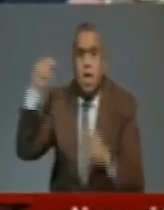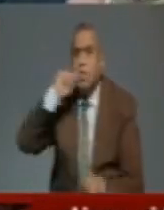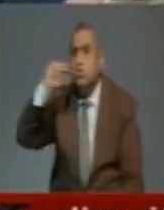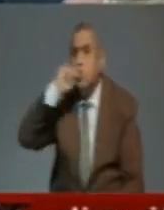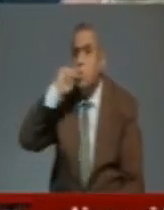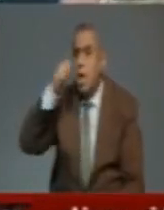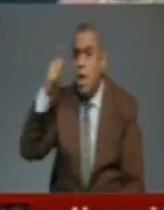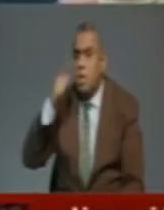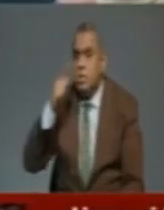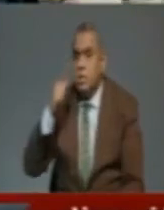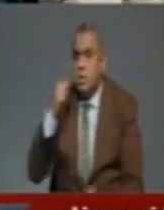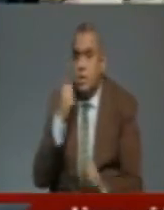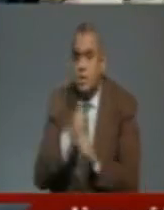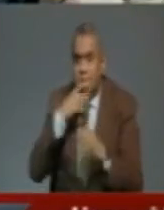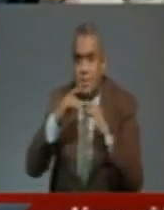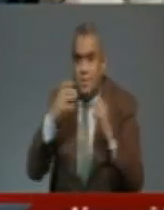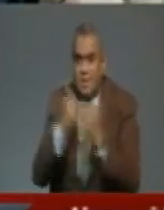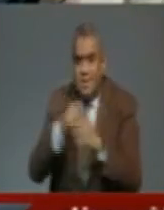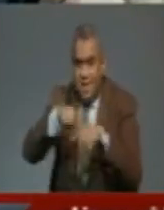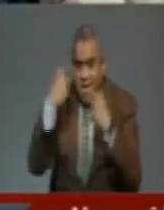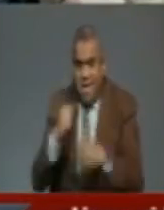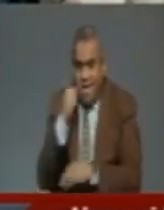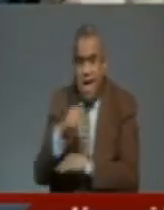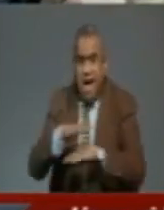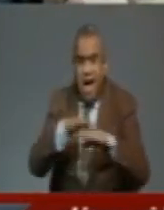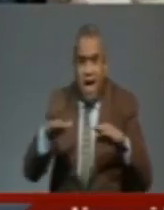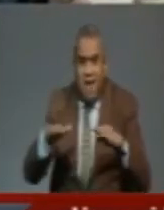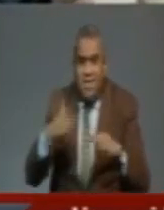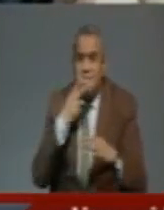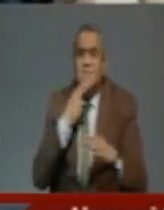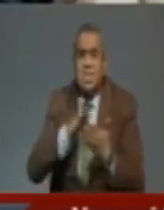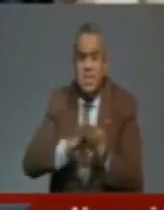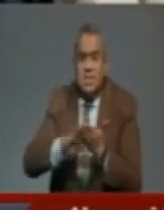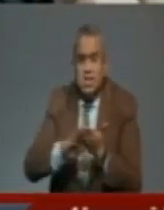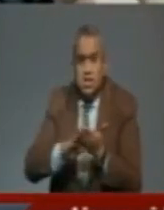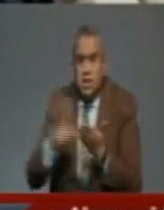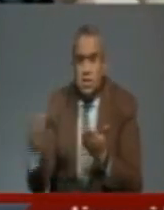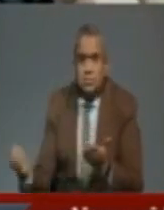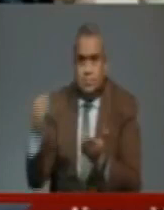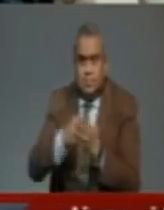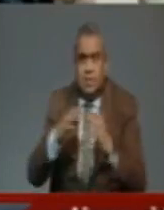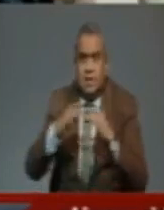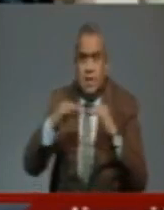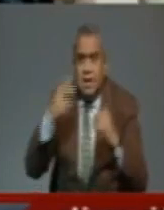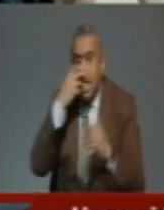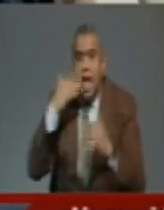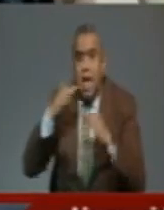كناش بنعمل ميناء في ارض فاضيه، احنا كنا بنعمل ميناء اهدرت